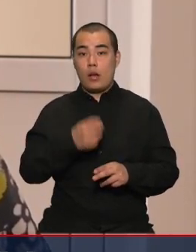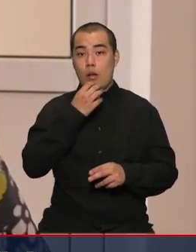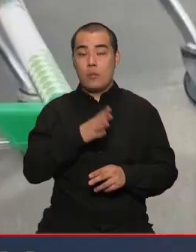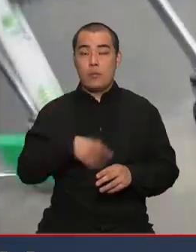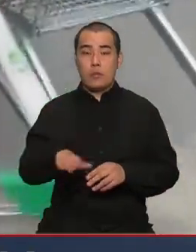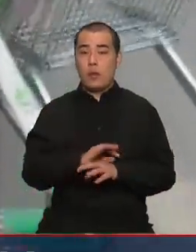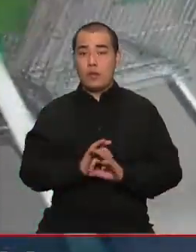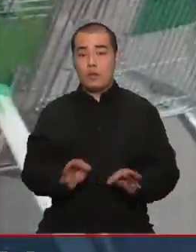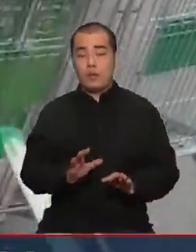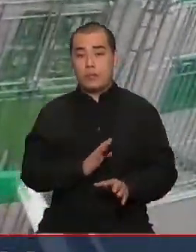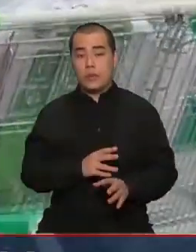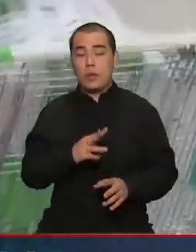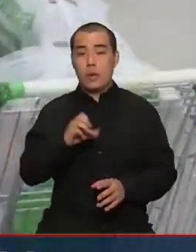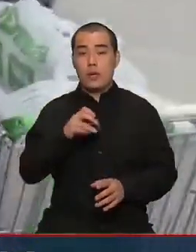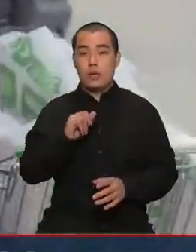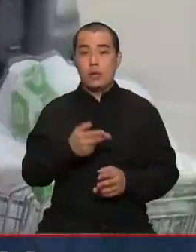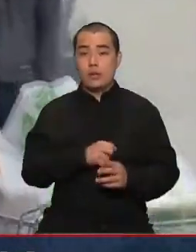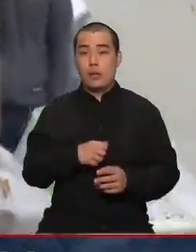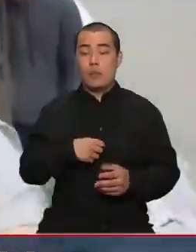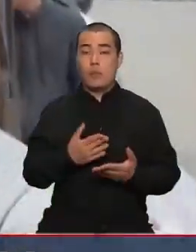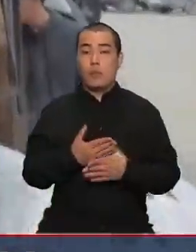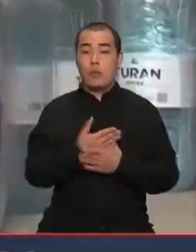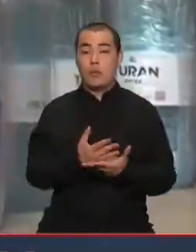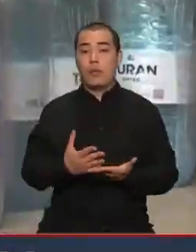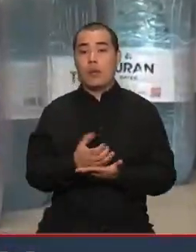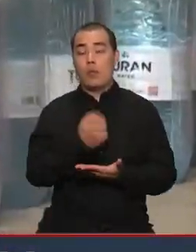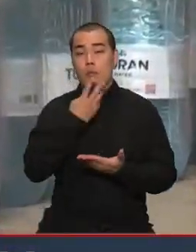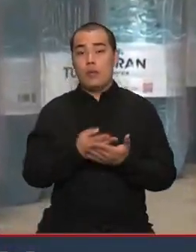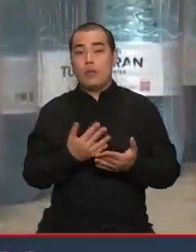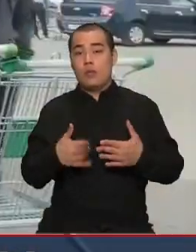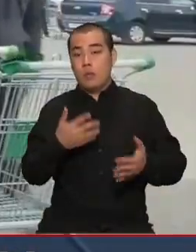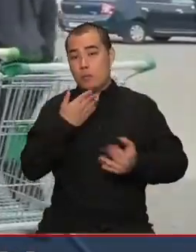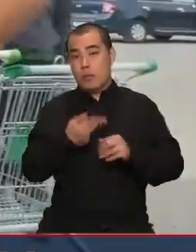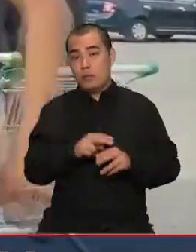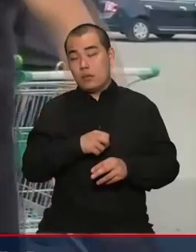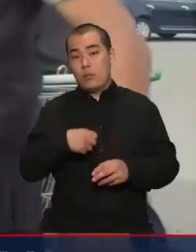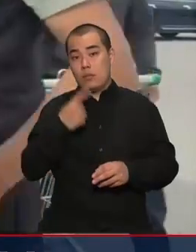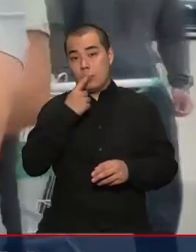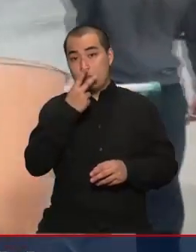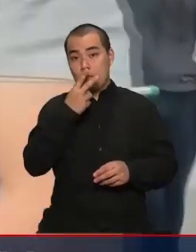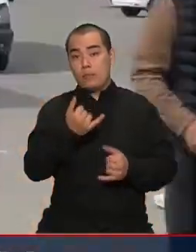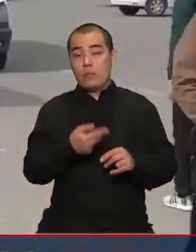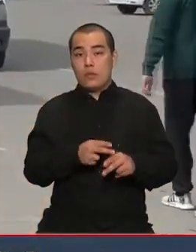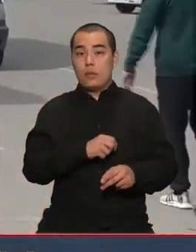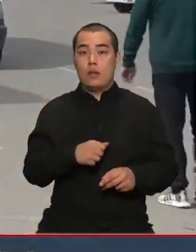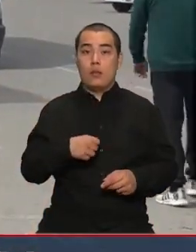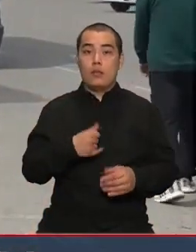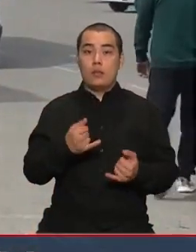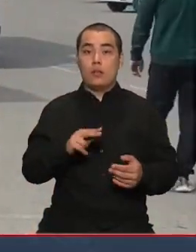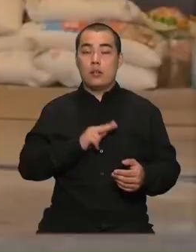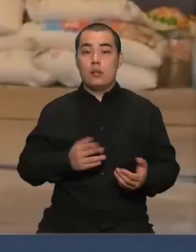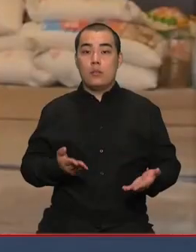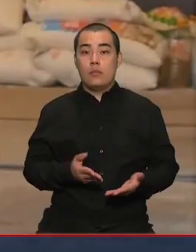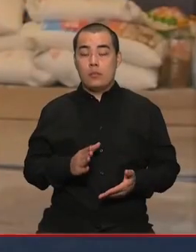Бәрі жақсы. Қазір Маңғыстаудан жиналып жатқан гуманитарлық көмек толастаған жоқ. Құлсарыны көзбен көрген еріктілер керек жарақтың тізімін жасақтап